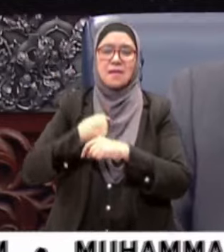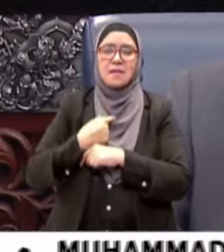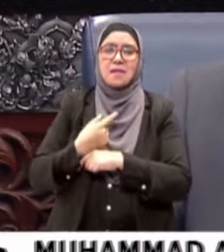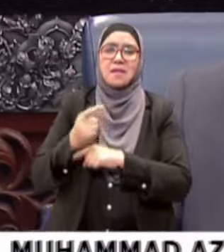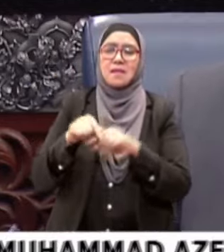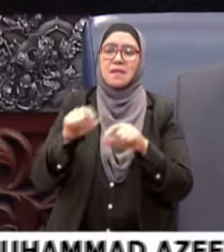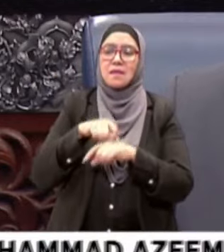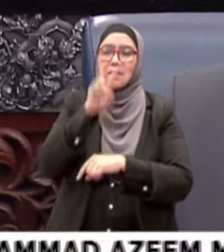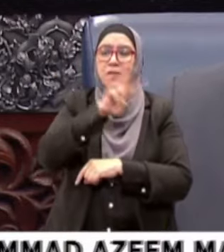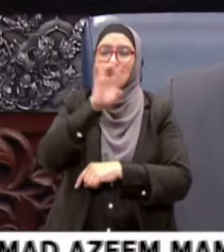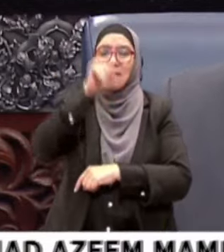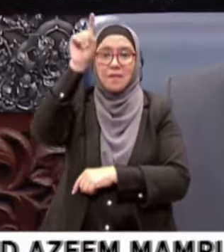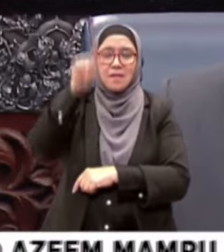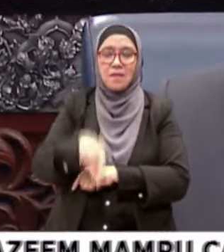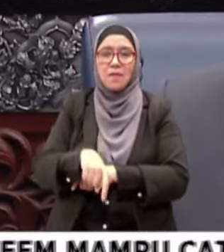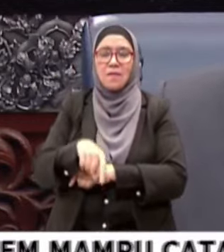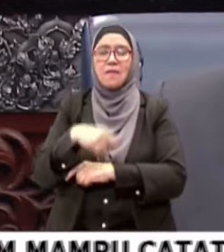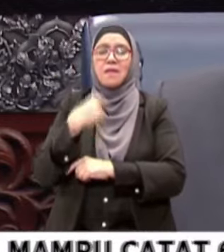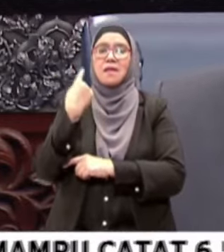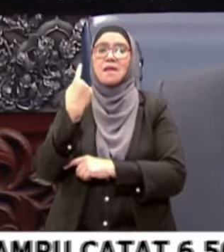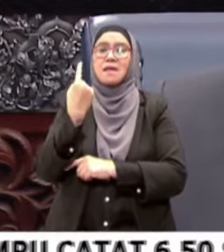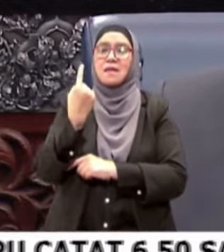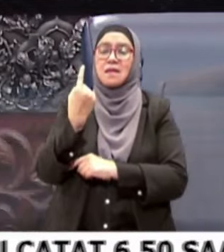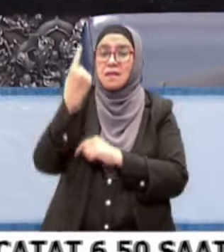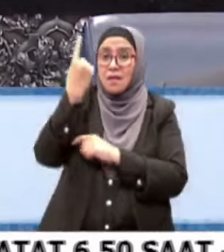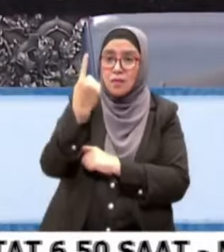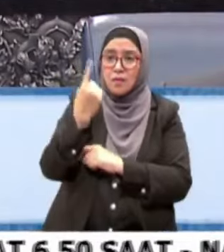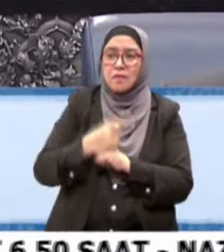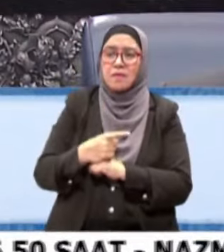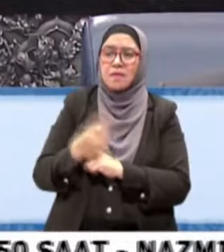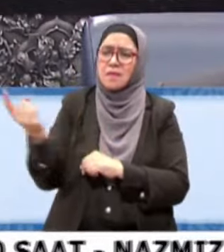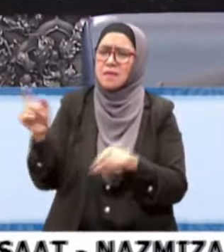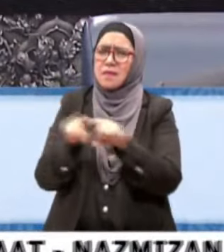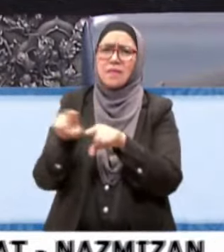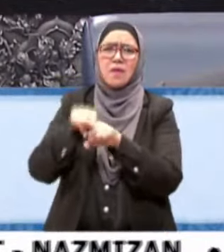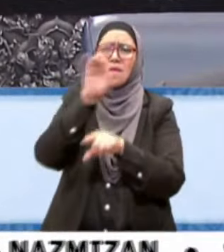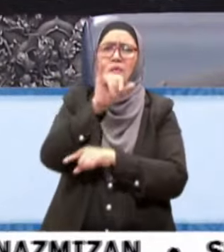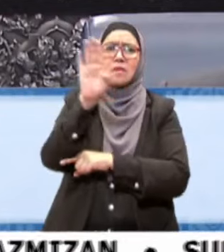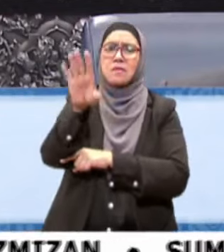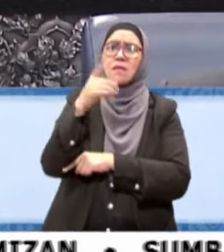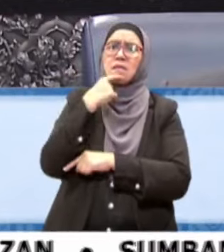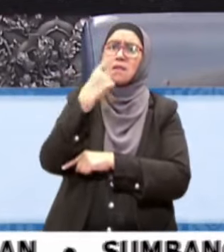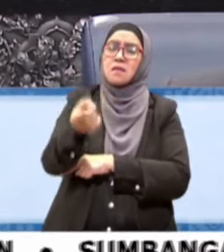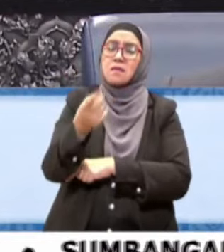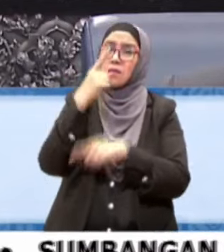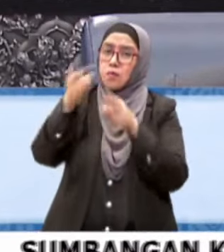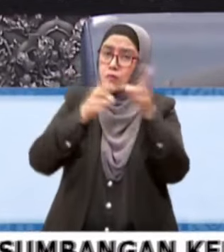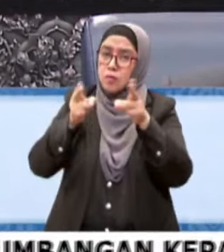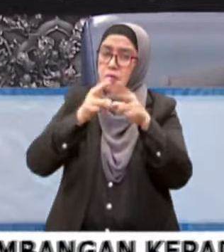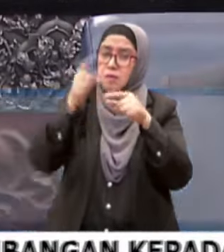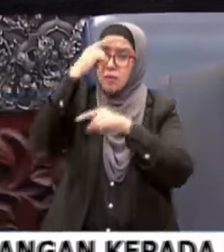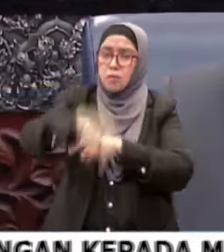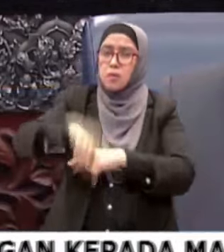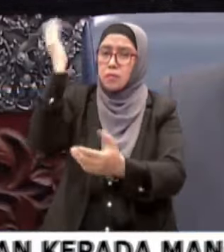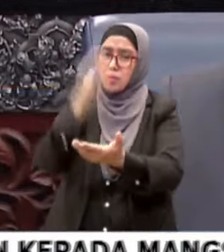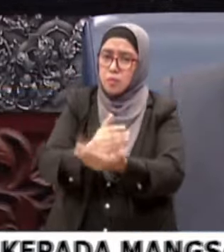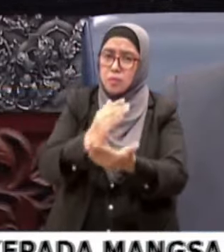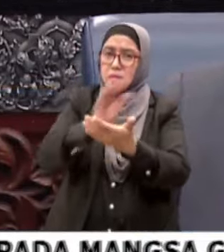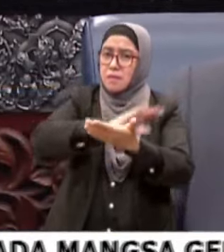yang menegaskan tentang use untuk bersihkan karya dari rashwa dan juga salah laku kuasa yang berlaku dalam negara kita